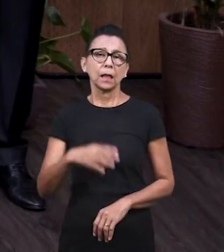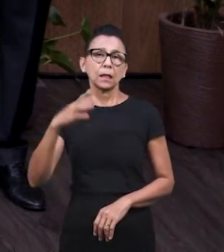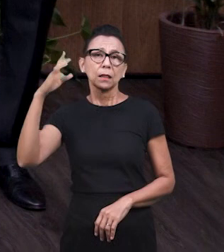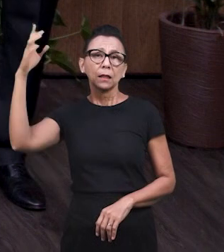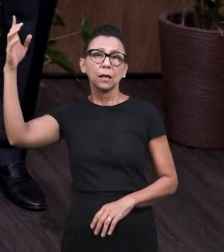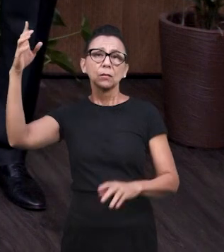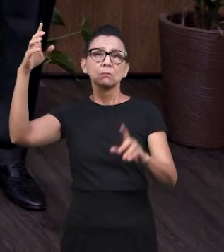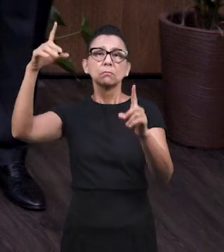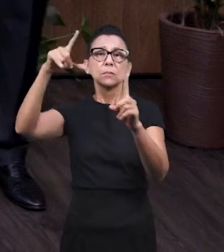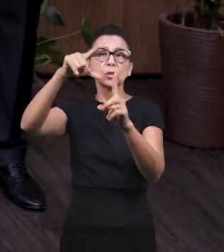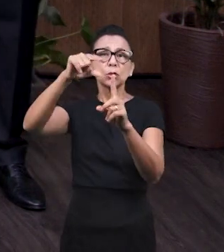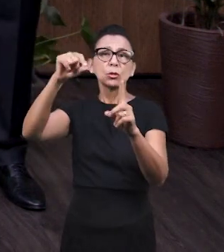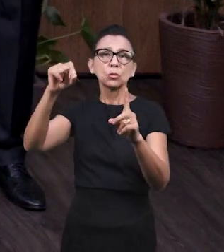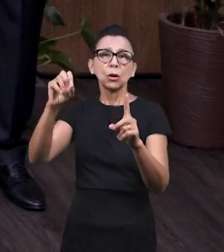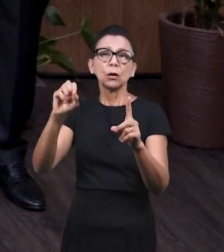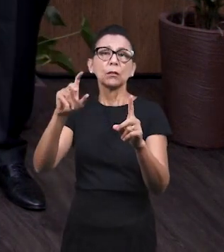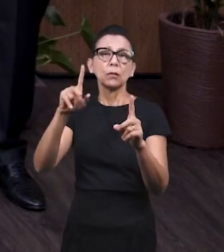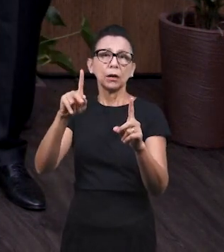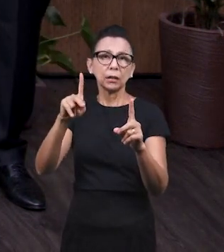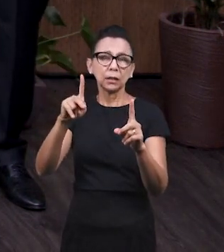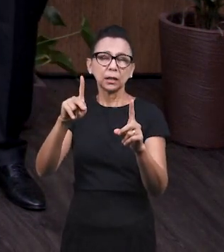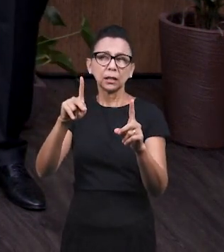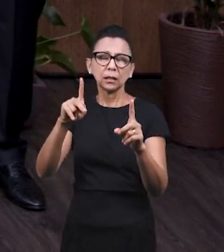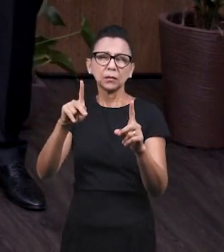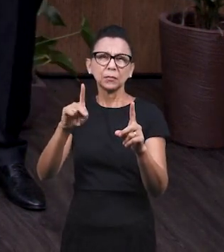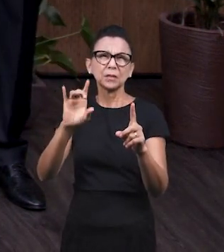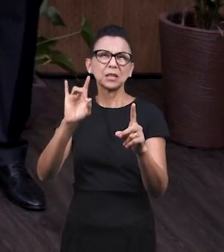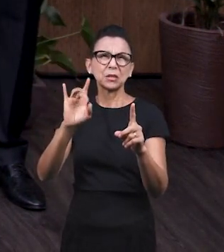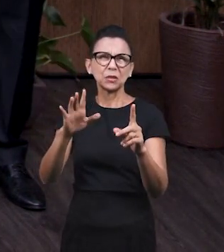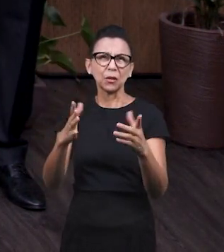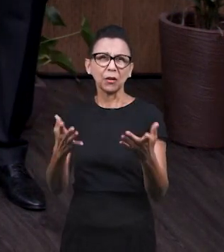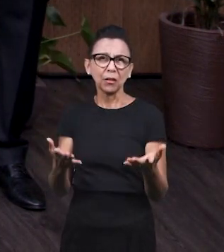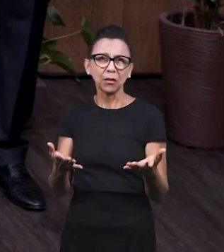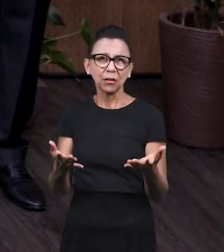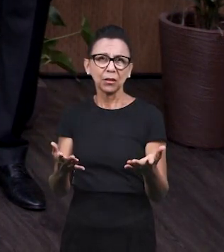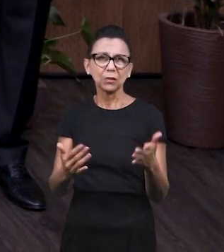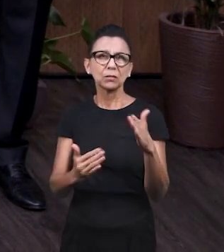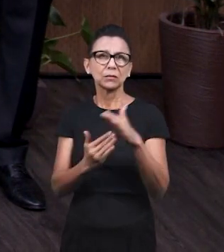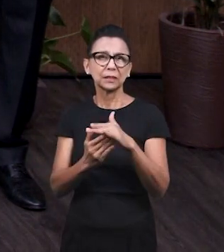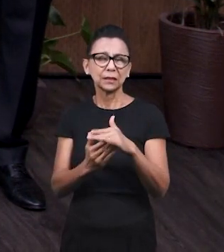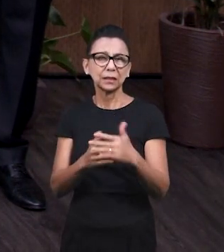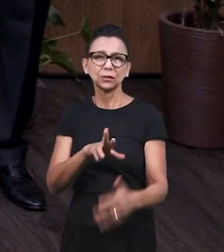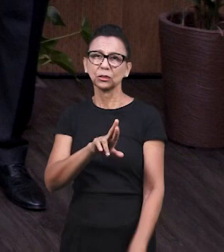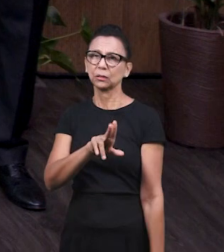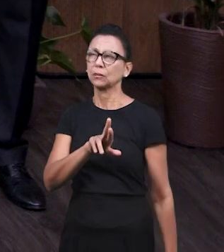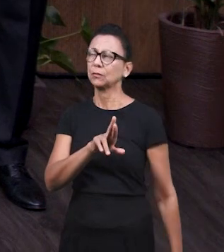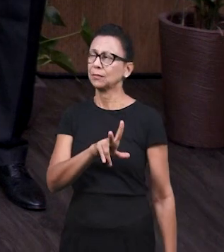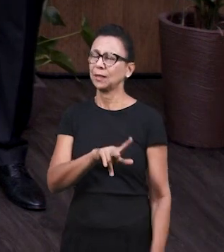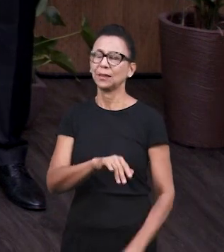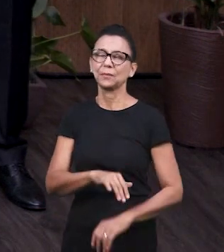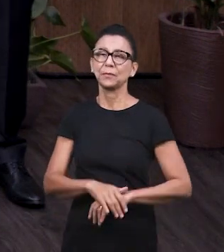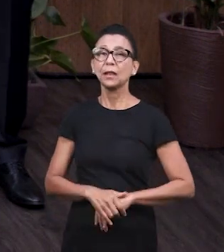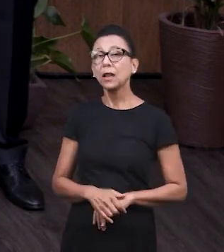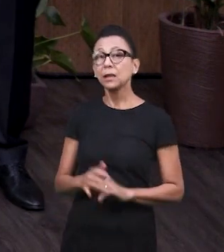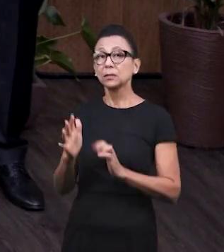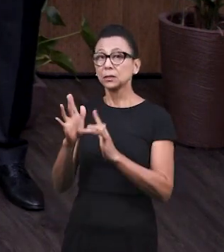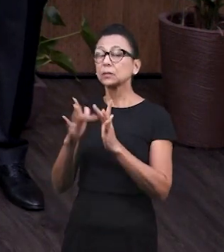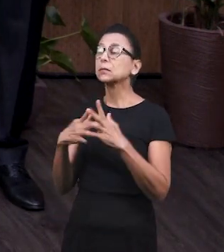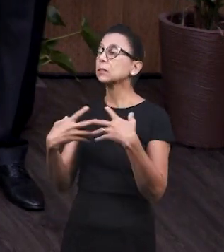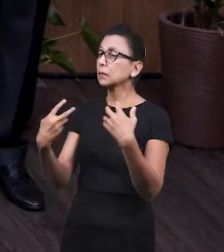Il ne suffit pas seulement recevoir et accepter l'appel du Fils Jésus. Salut